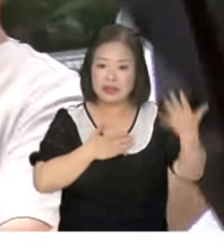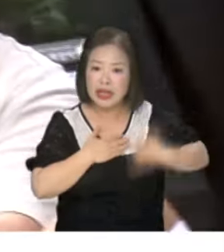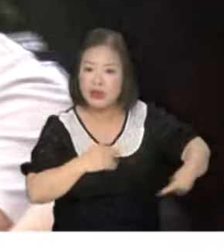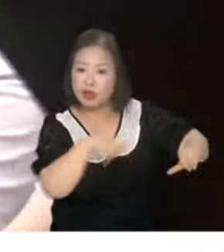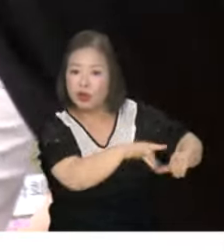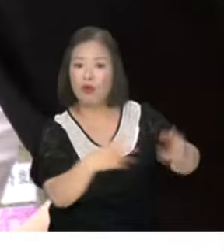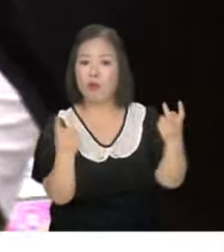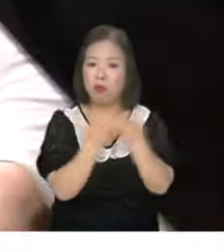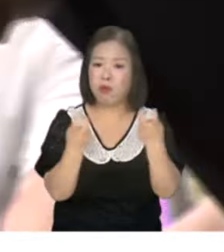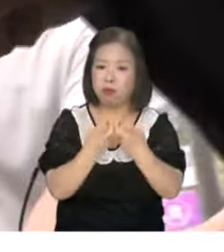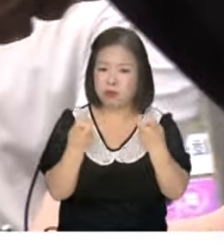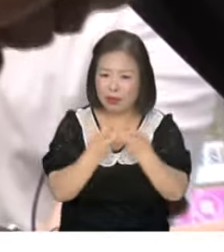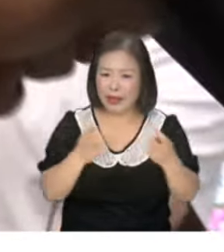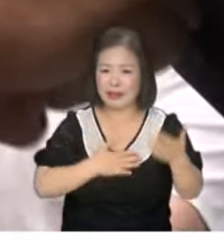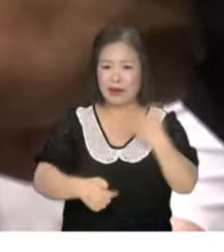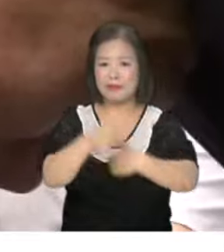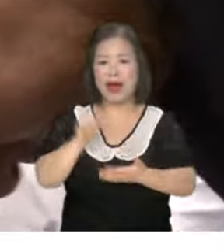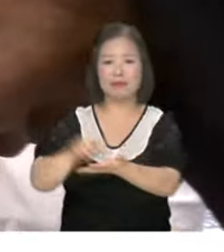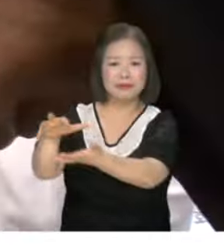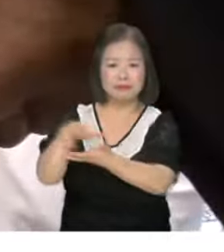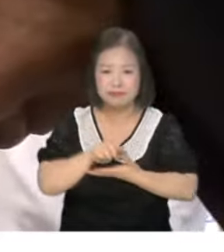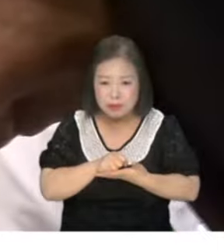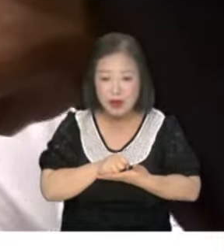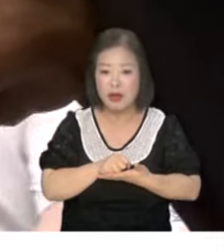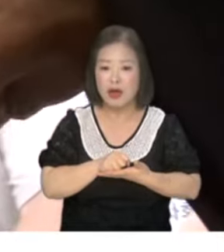묶고 이런 상상으로 살겠어요.